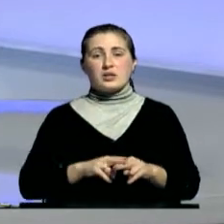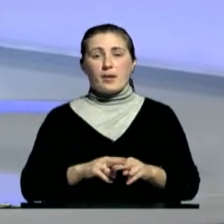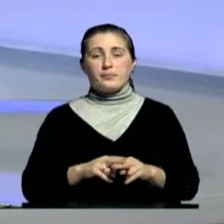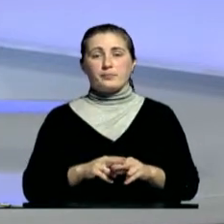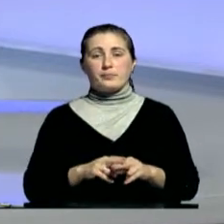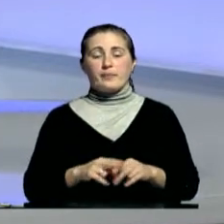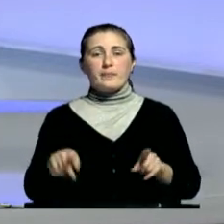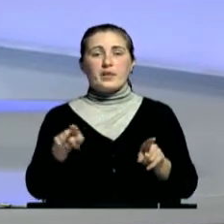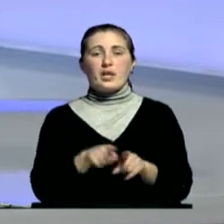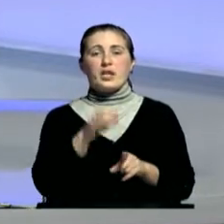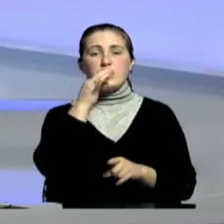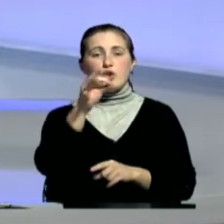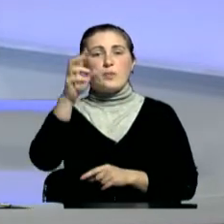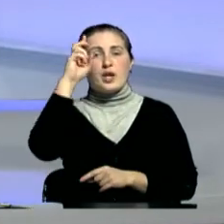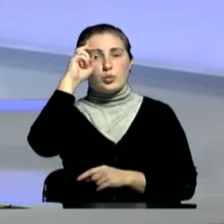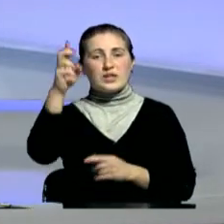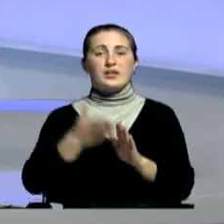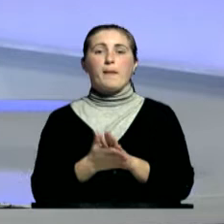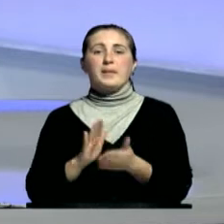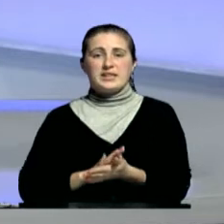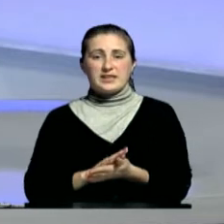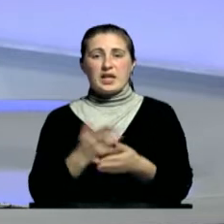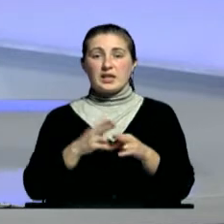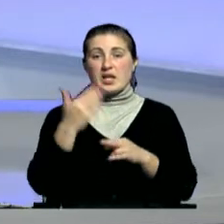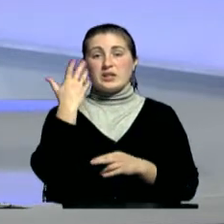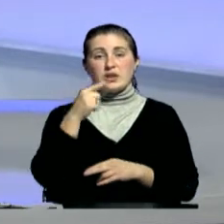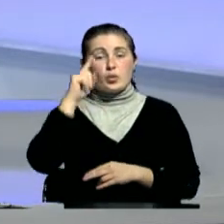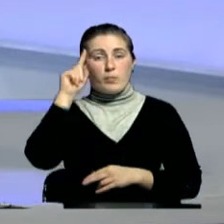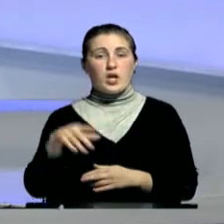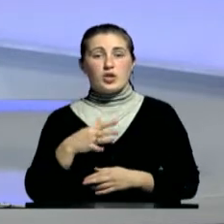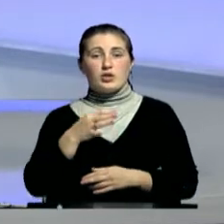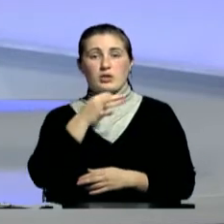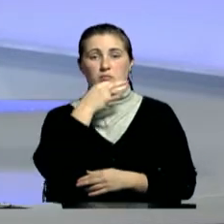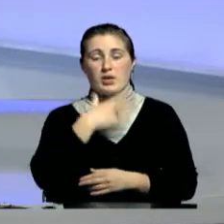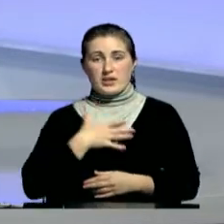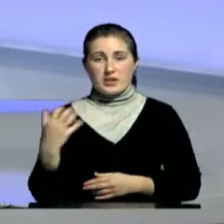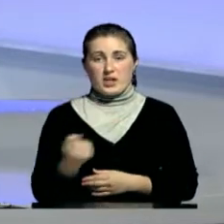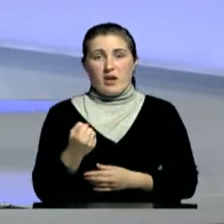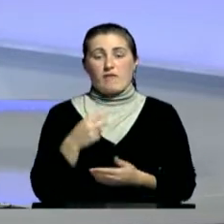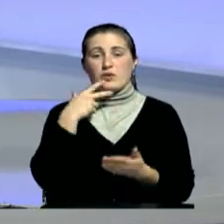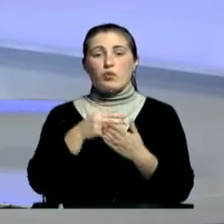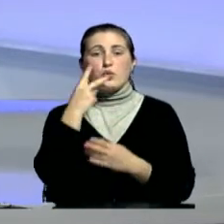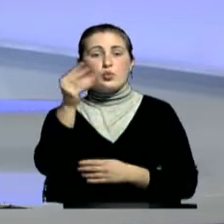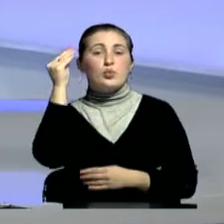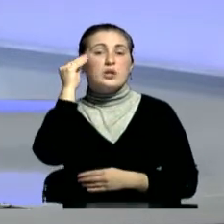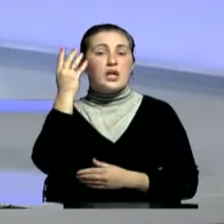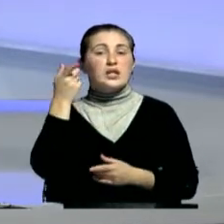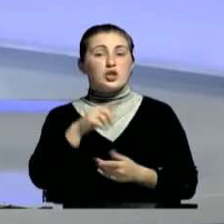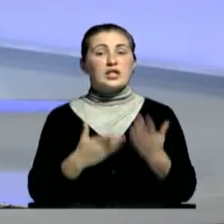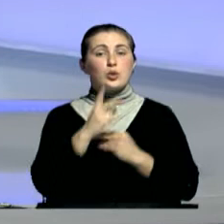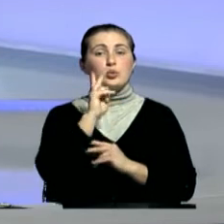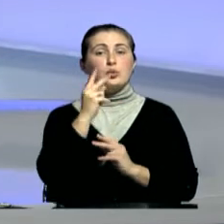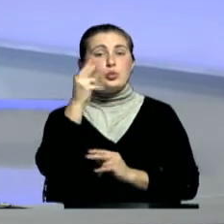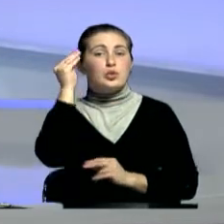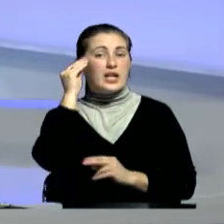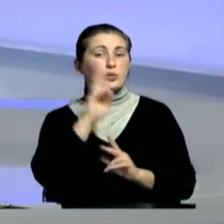такая, скажем, государственная позиция, когда ты умеешь отстаивать свою точку зрения. И даже если эту точку зрения кто-то не